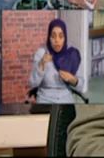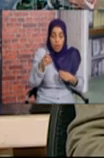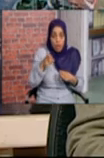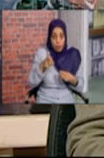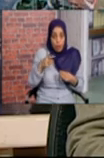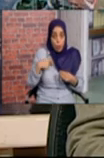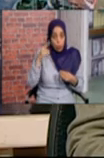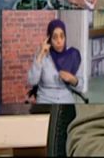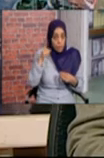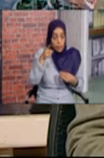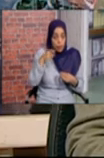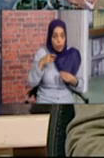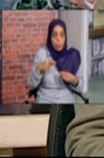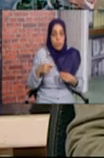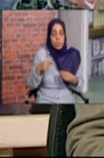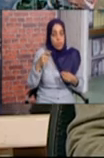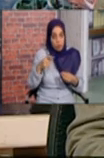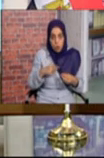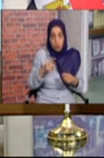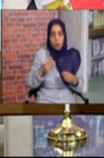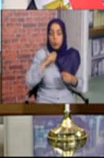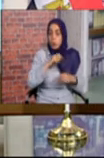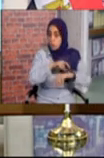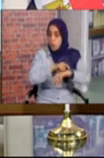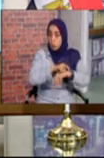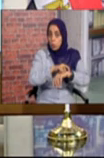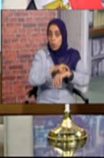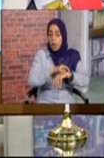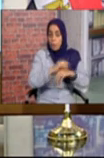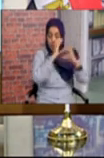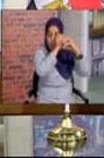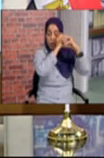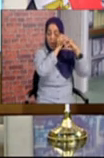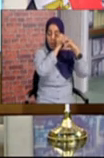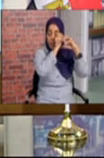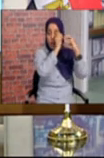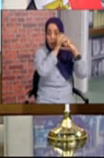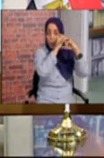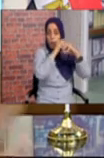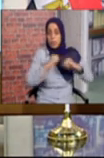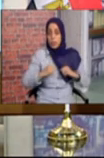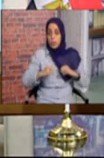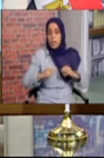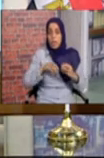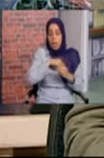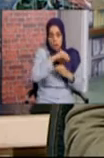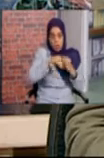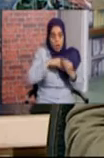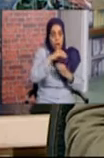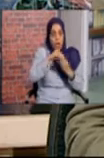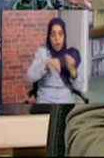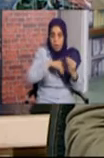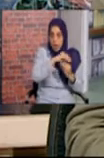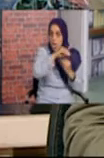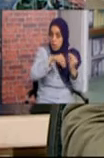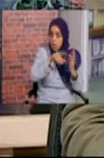من العلماء زي زويل لما سافر. صحيح. احنا بقول برضو هجرة. صحيح. ما هو بس هاجر، لكنه عاد وعمل مشروع بس عظيم، بس